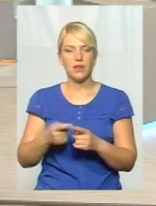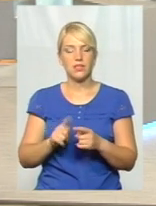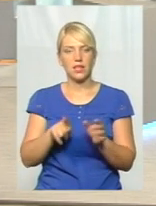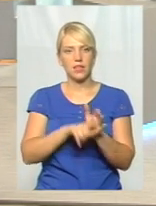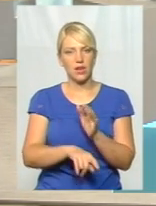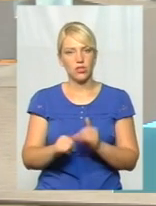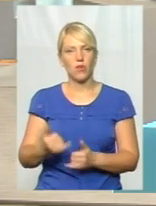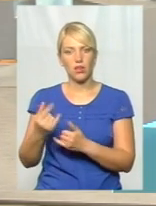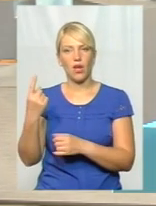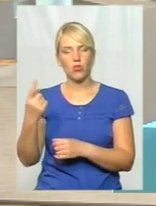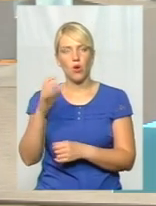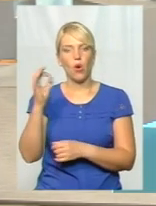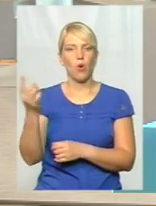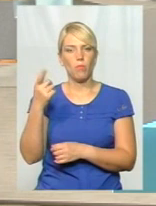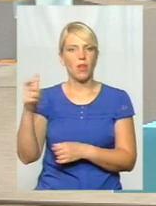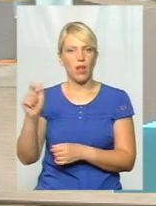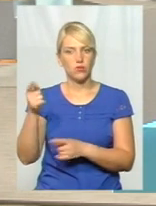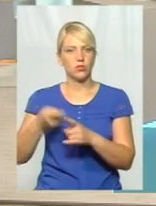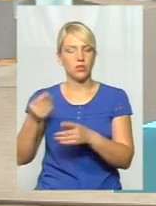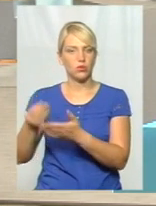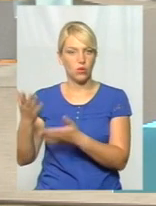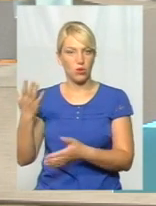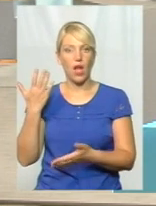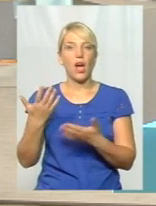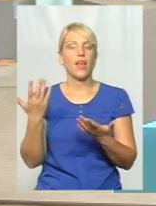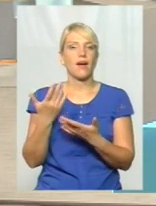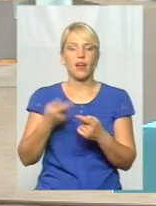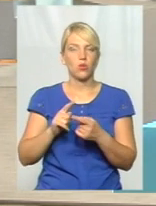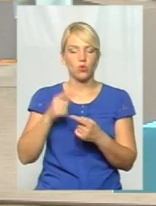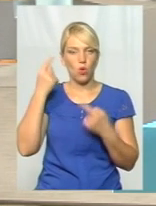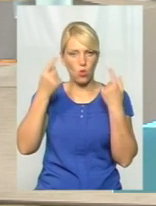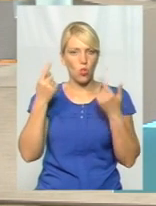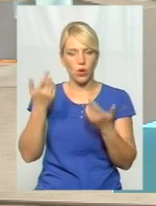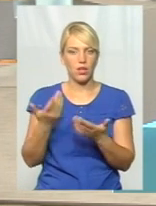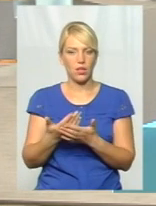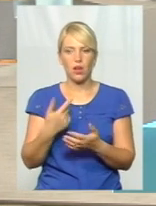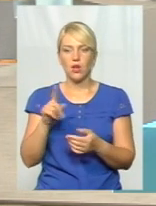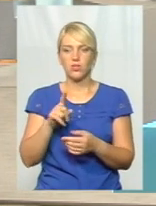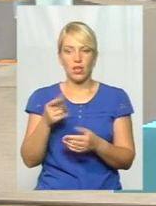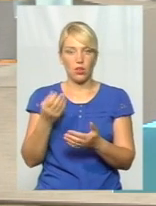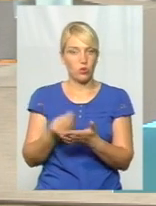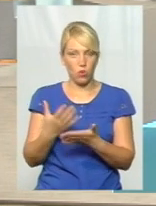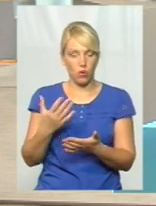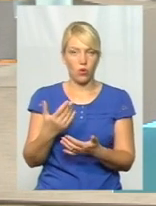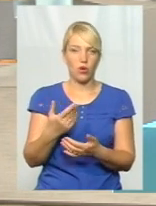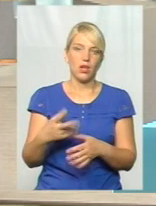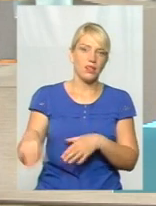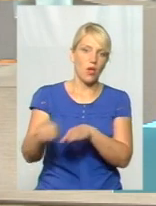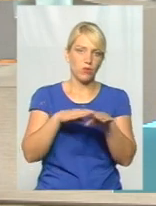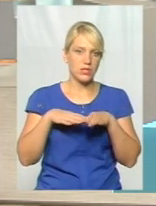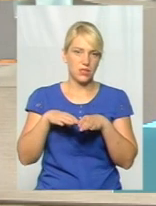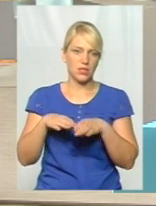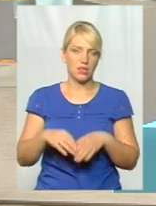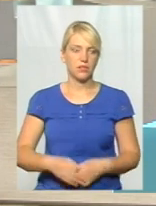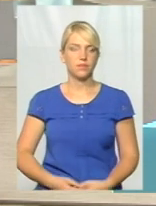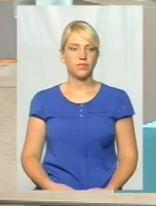облгазів це дорого. Тобто яка ж тут логіка? Якщо це дорого, то це дорого для всіх. Ми ж не ділимося, ми в одній країні живемо і працюємо по однакових принципах. То